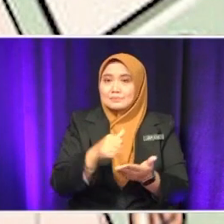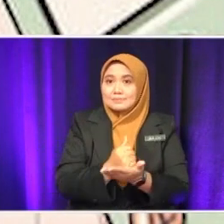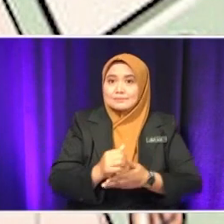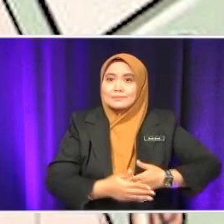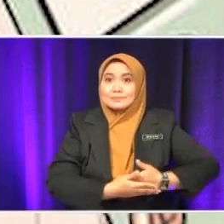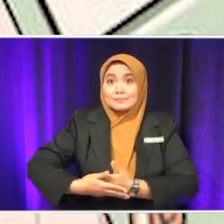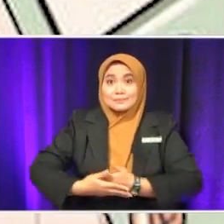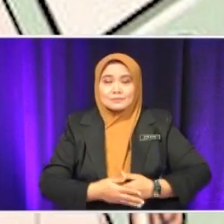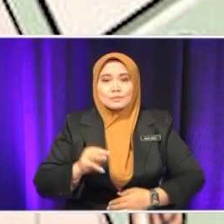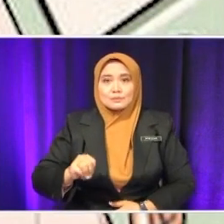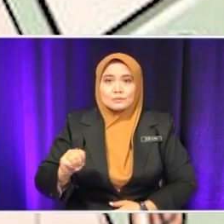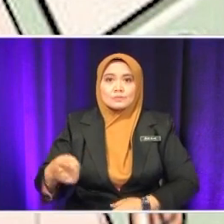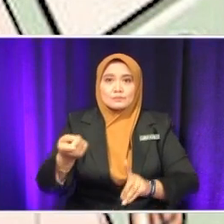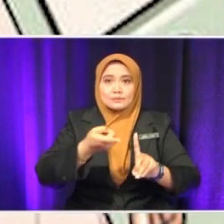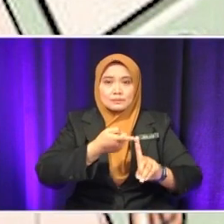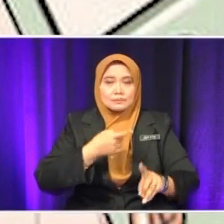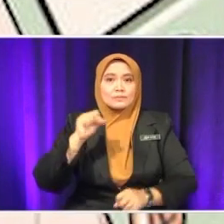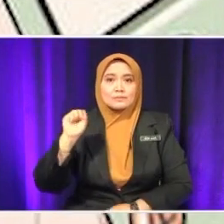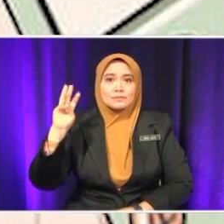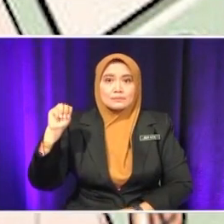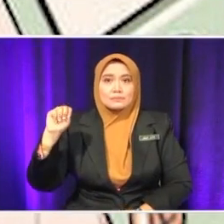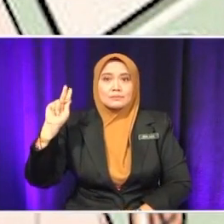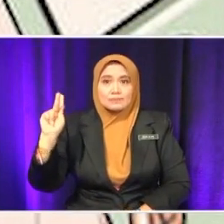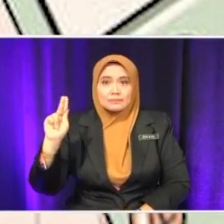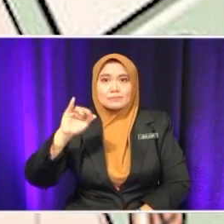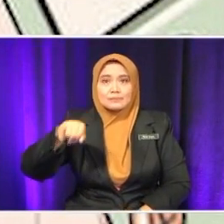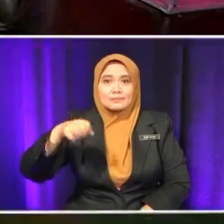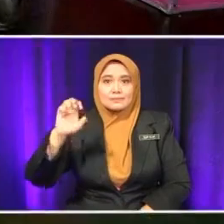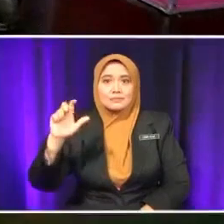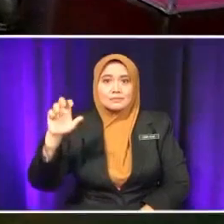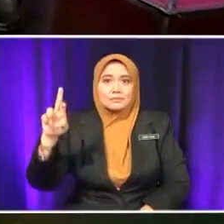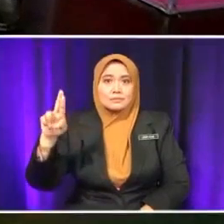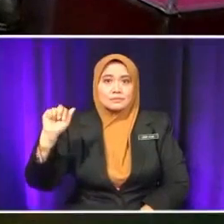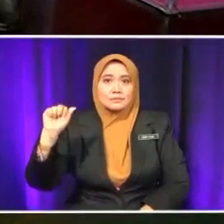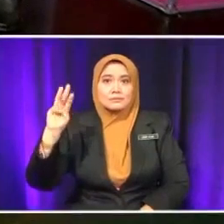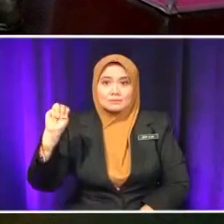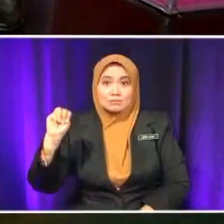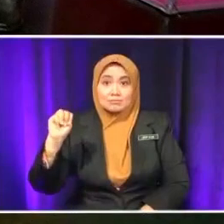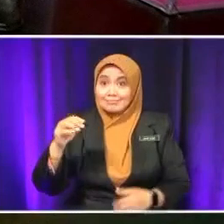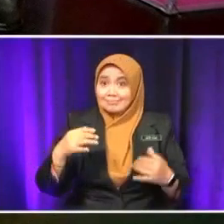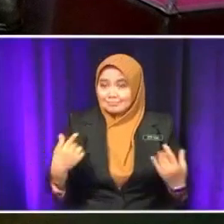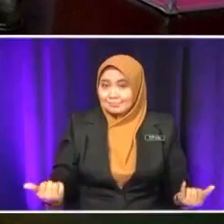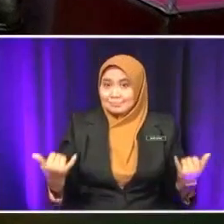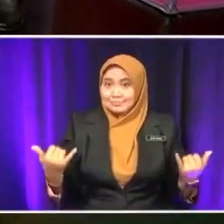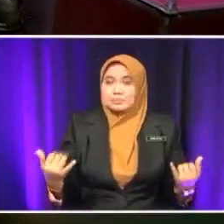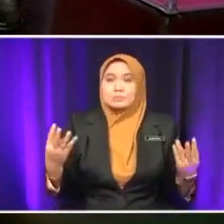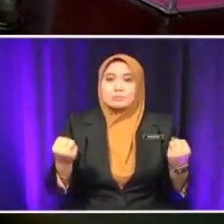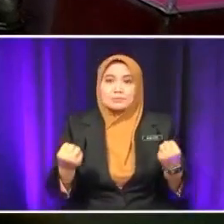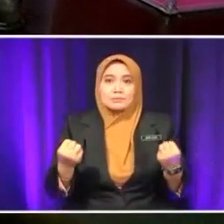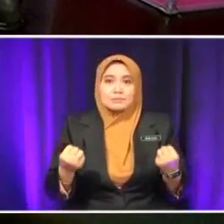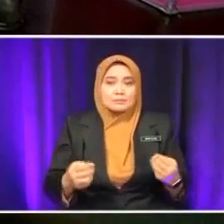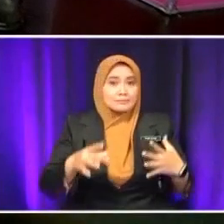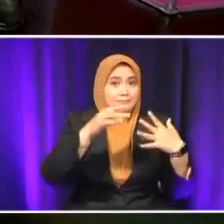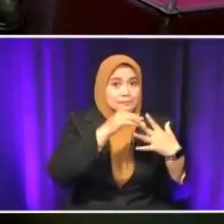murid saya dari SMK Jeram. Okey. Tapi hari ni Chris, boleh tak kalau Chris jadi ketua kelas hari ni? Boleh cikgu.